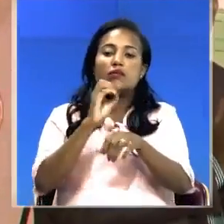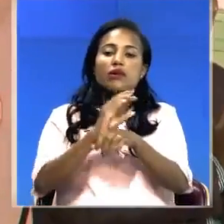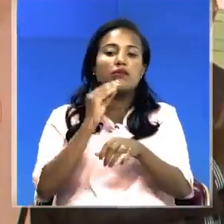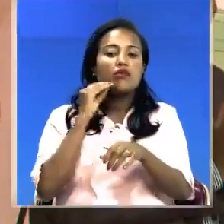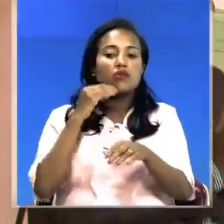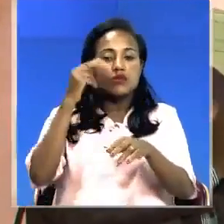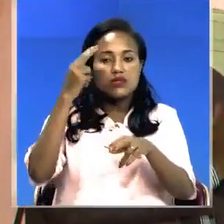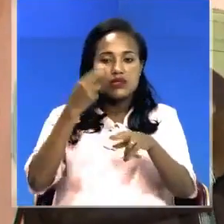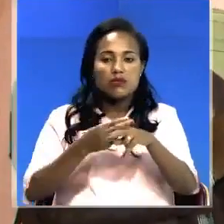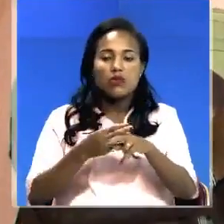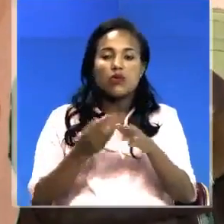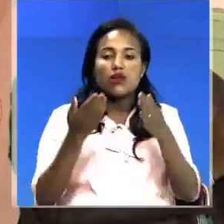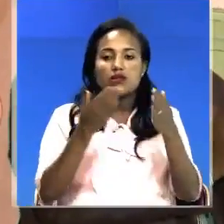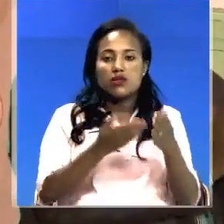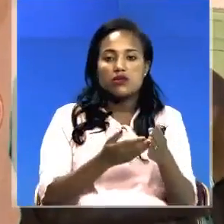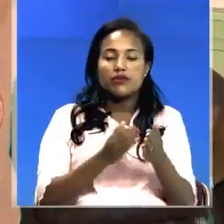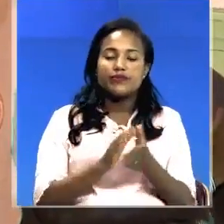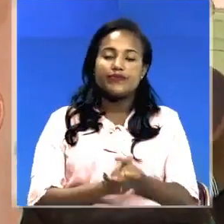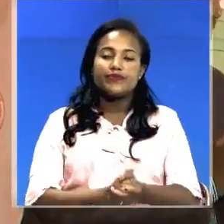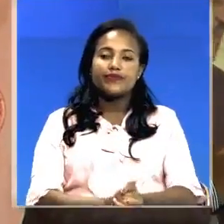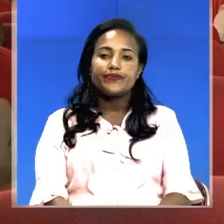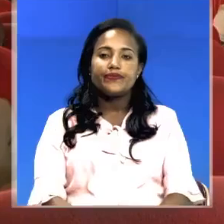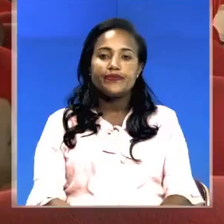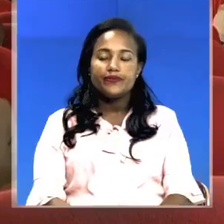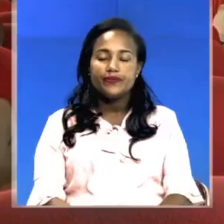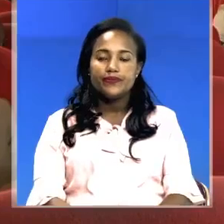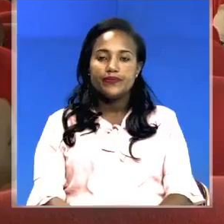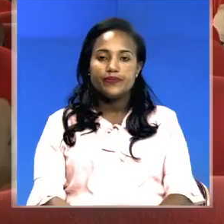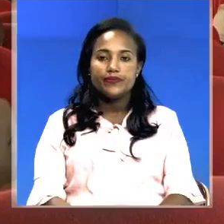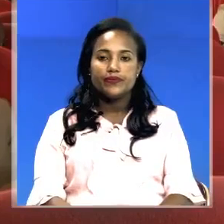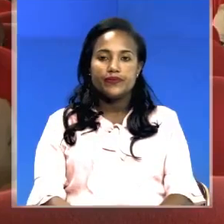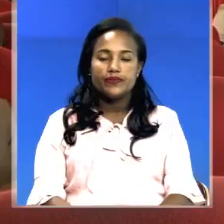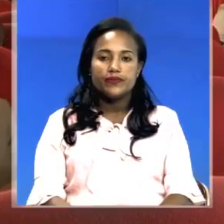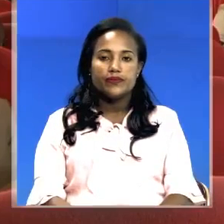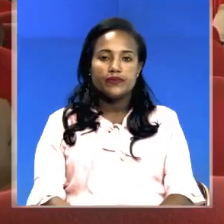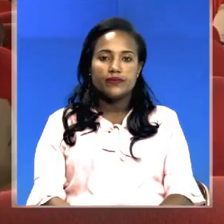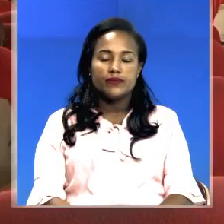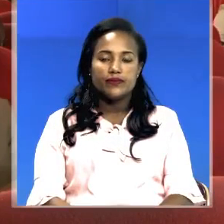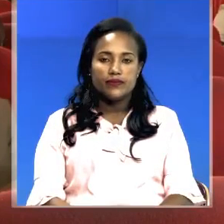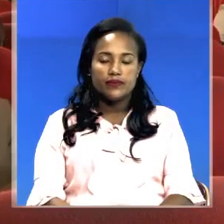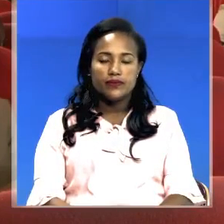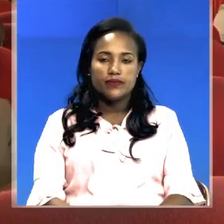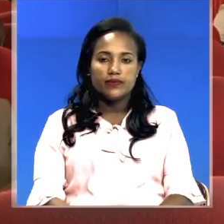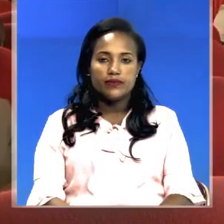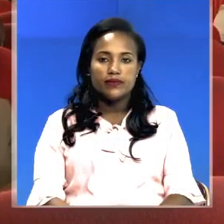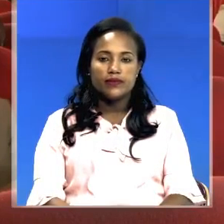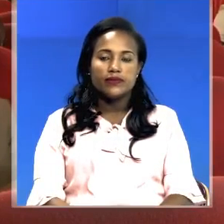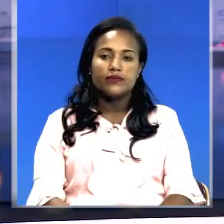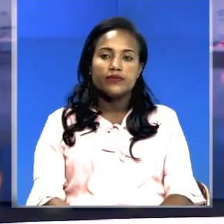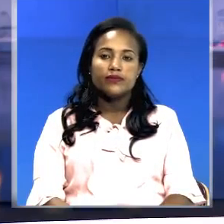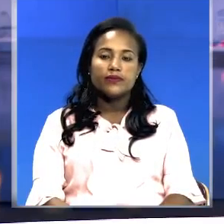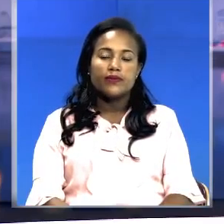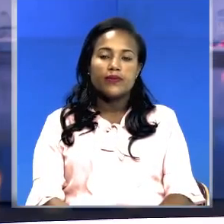የተሰጣቸው አካላት ናቸው። ለአማራ ብዙሃን መገናኛ ድርጅት ለተጠናቀረው ዘገባ ፍጹም ያለም ብራን ገብሩም ከጎንደር።